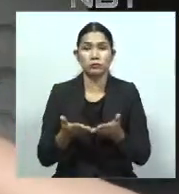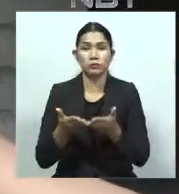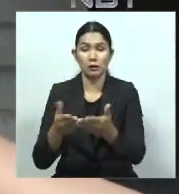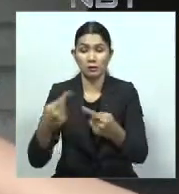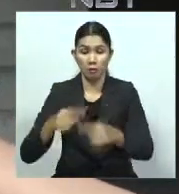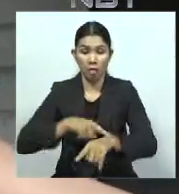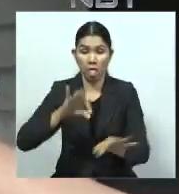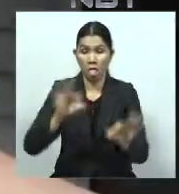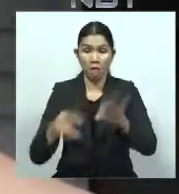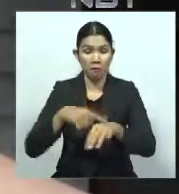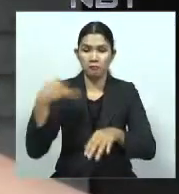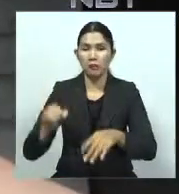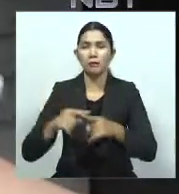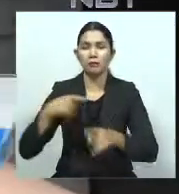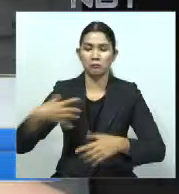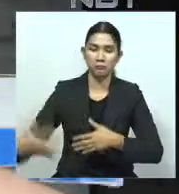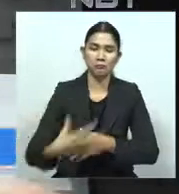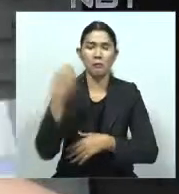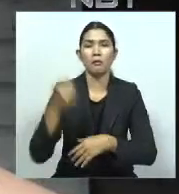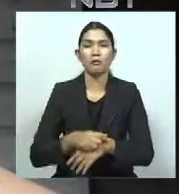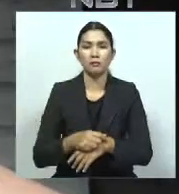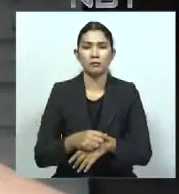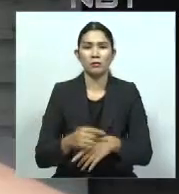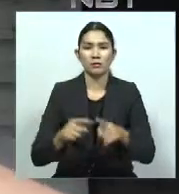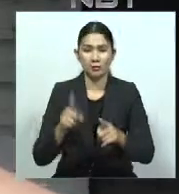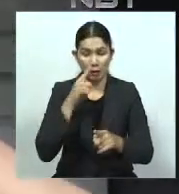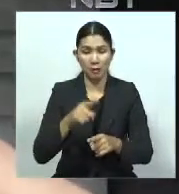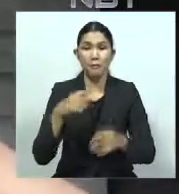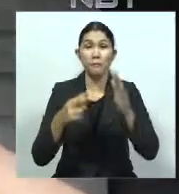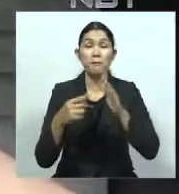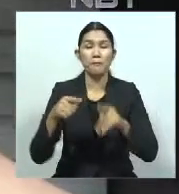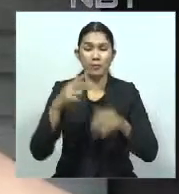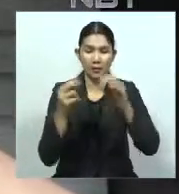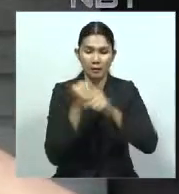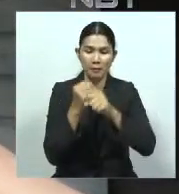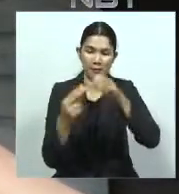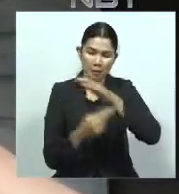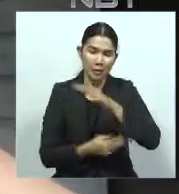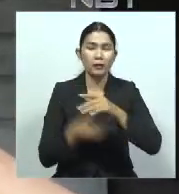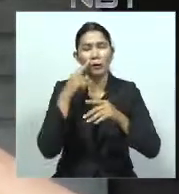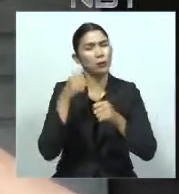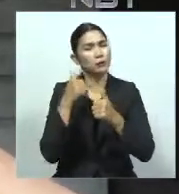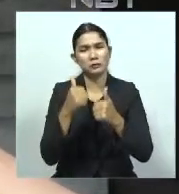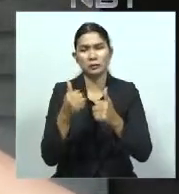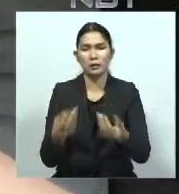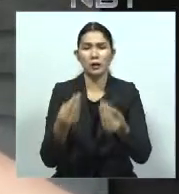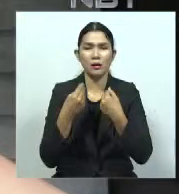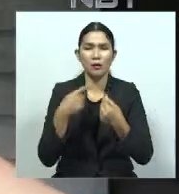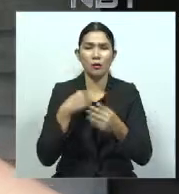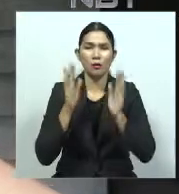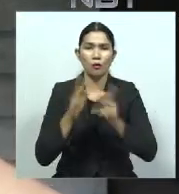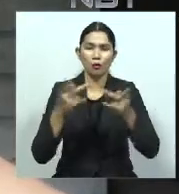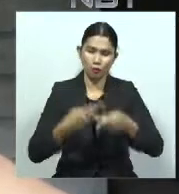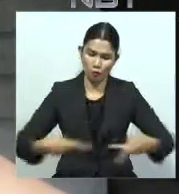เรือกลับมาค่ะป้าเป๋มันทำให้สะพานนี่ดีมากเลยค่ะขอบคุณมากค่ะที่ได้มาทำให้สะพานนี่มีคนเกาะย